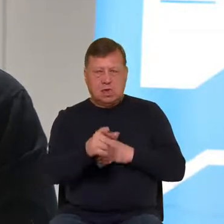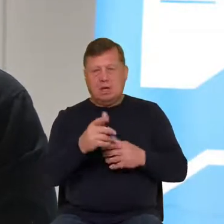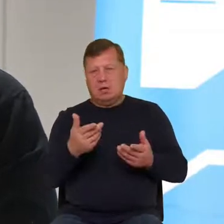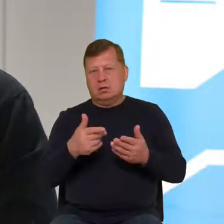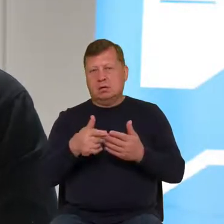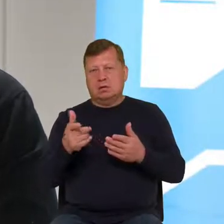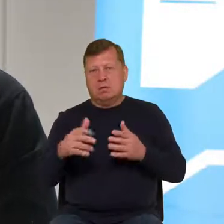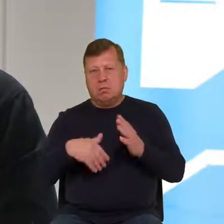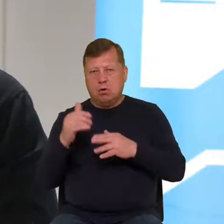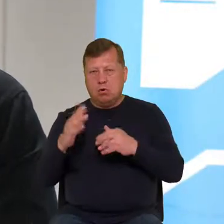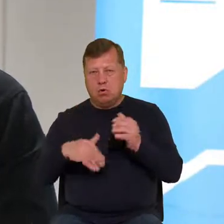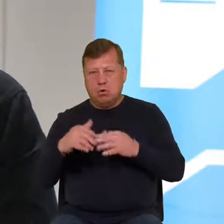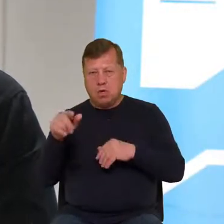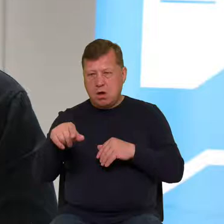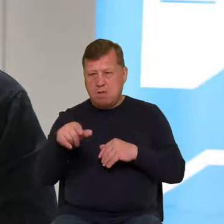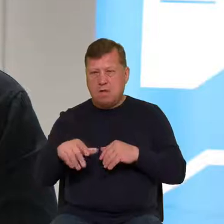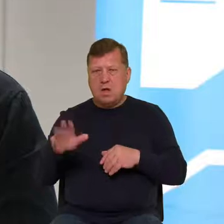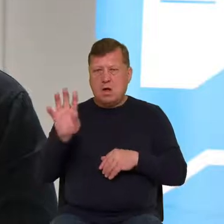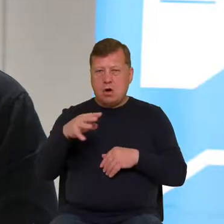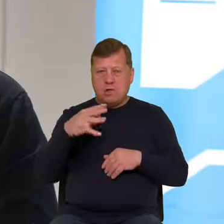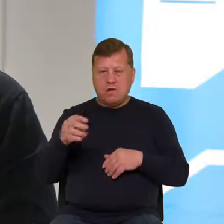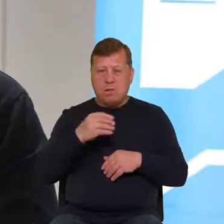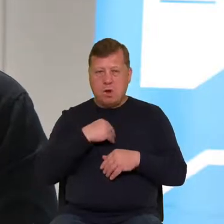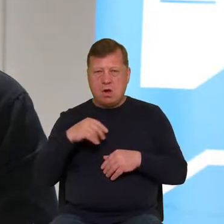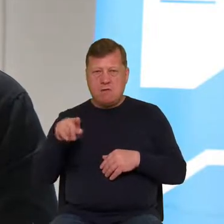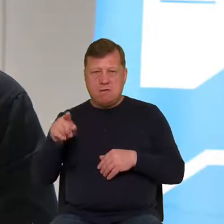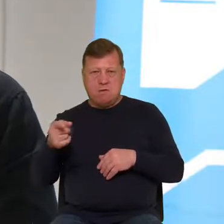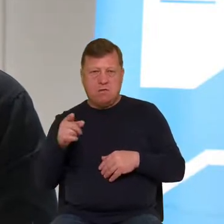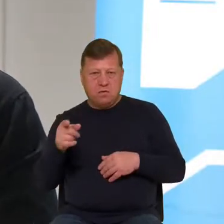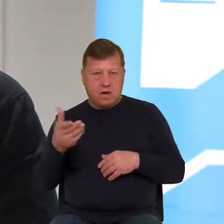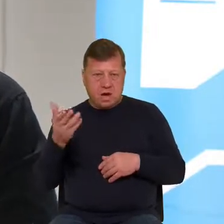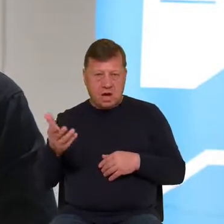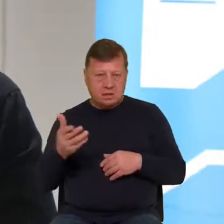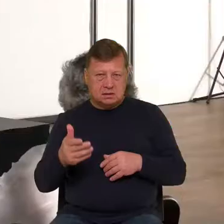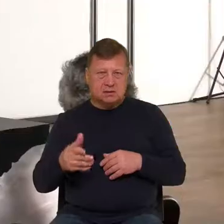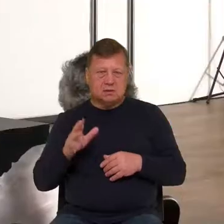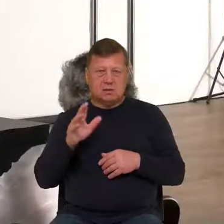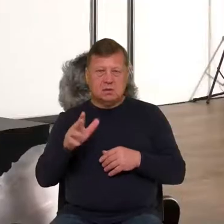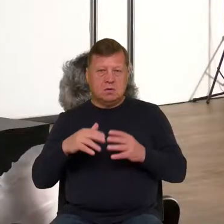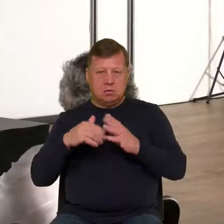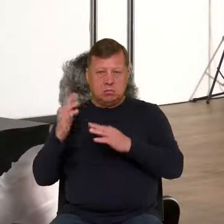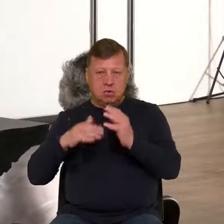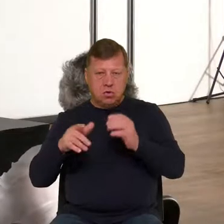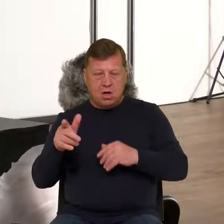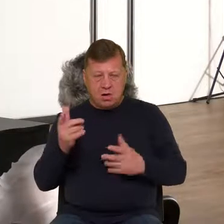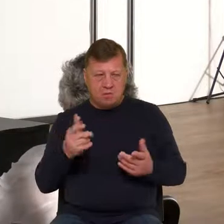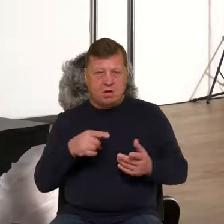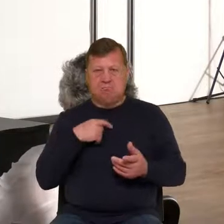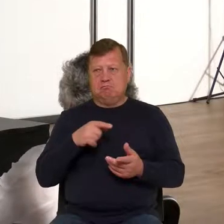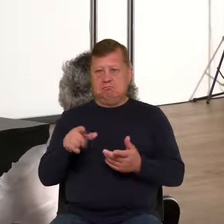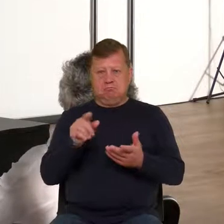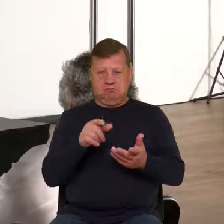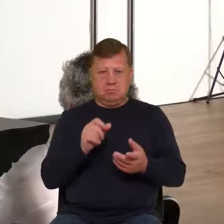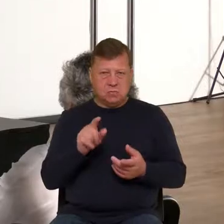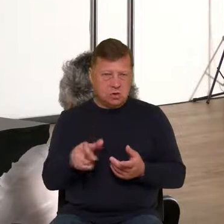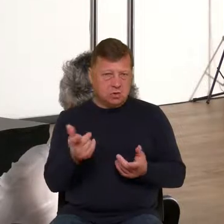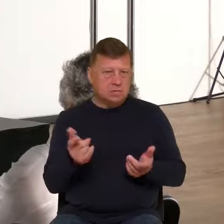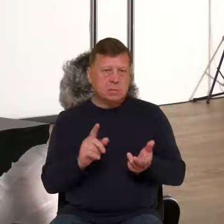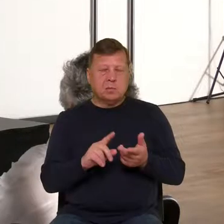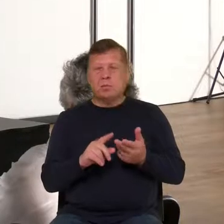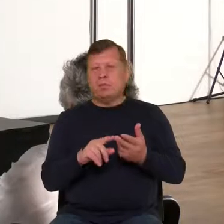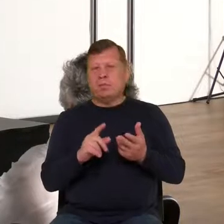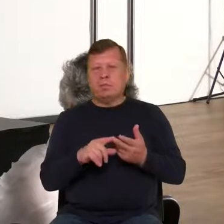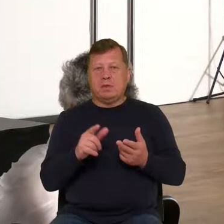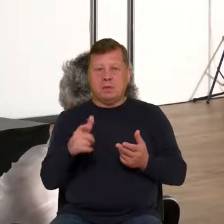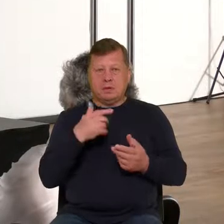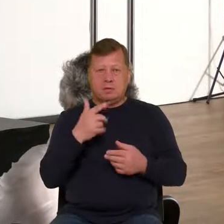budowę, na której pracują Chorwaccy, polscy i francuscy sztygarzy i jesteśmy